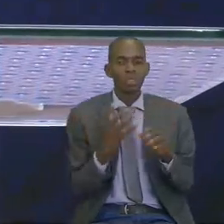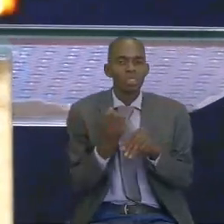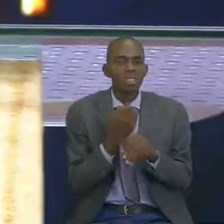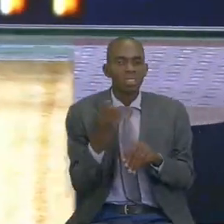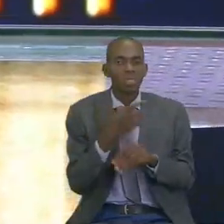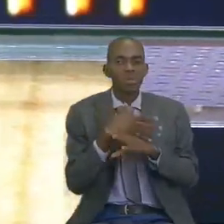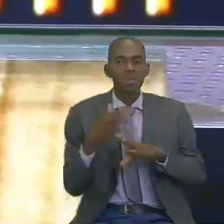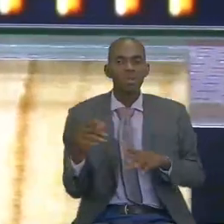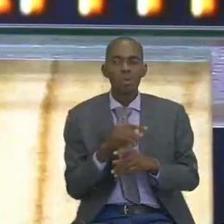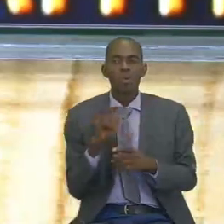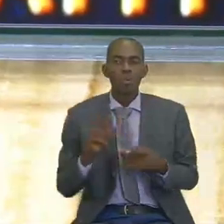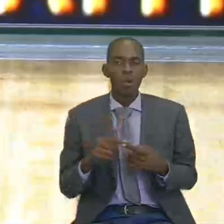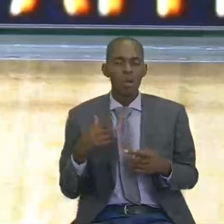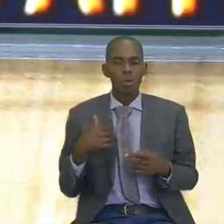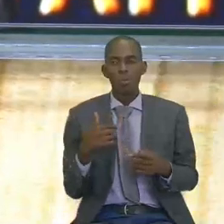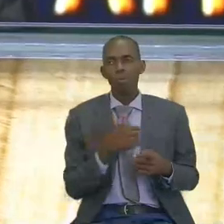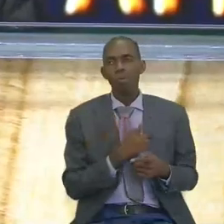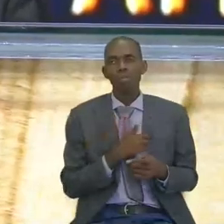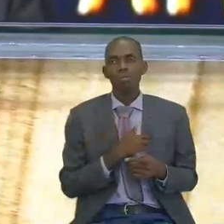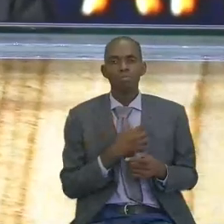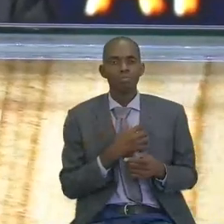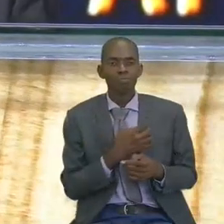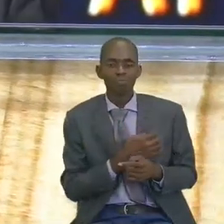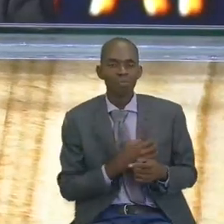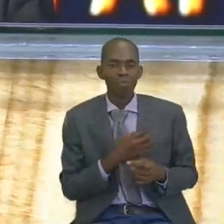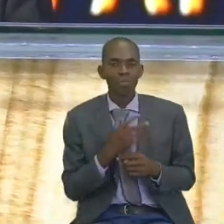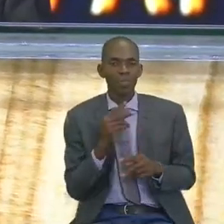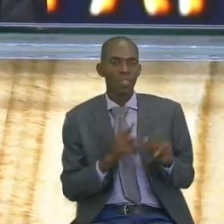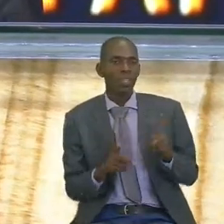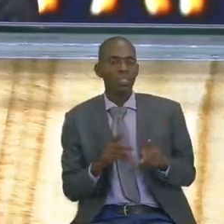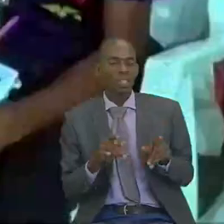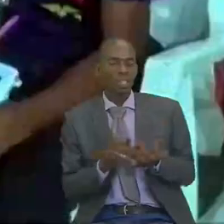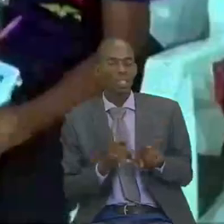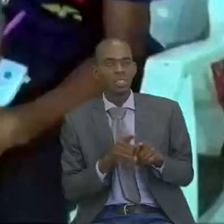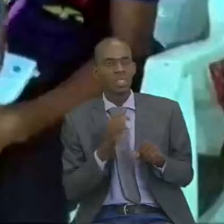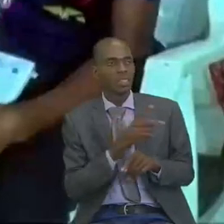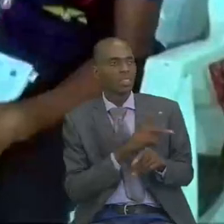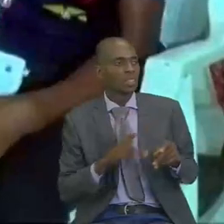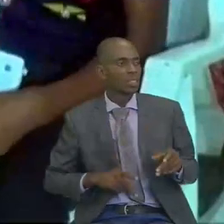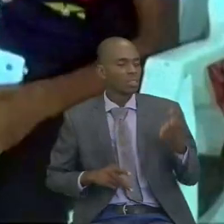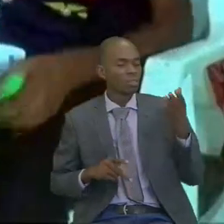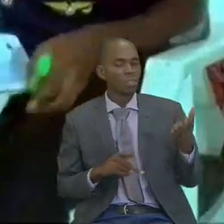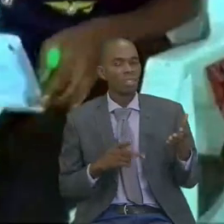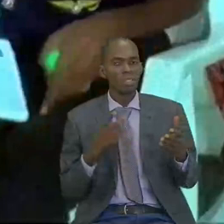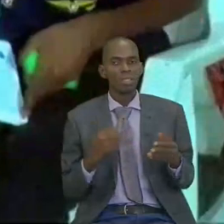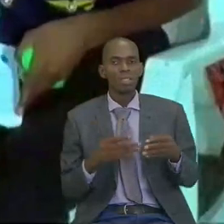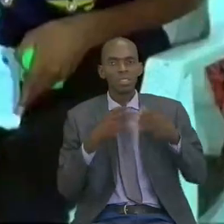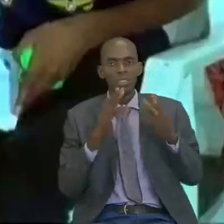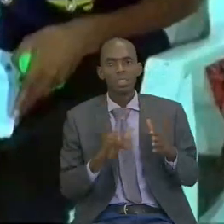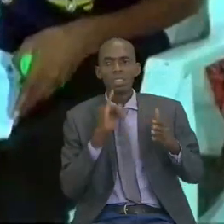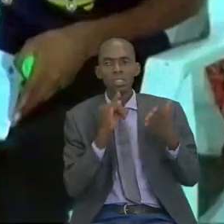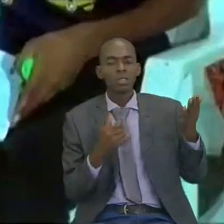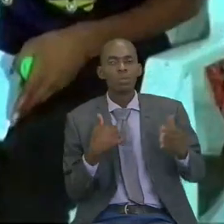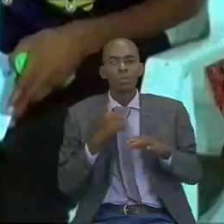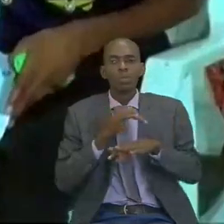Pourquoi nous envions ces gens? Ils sont rois, ils sont empereurs, ils sont ceci et cela, et on ne sait pas